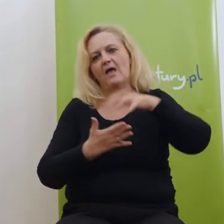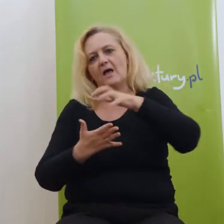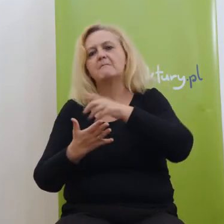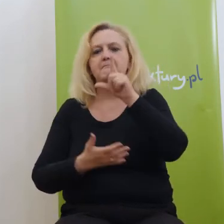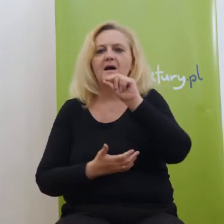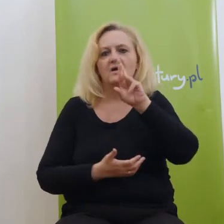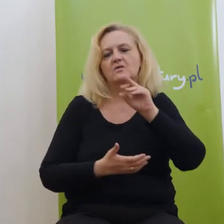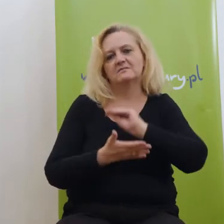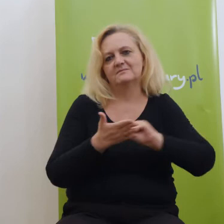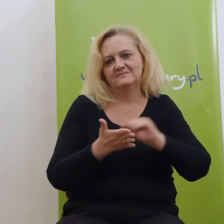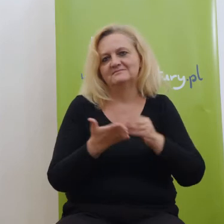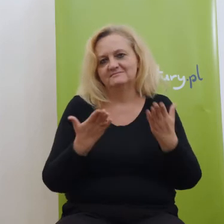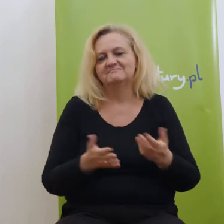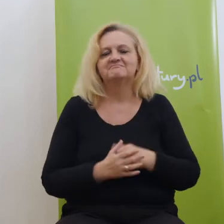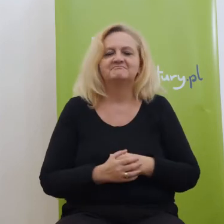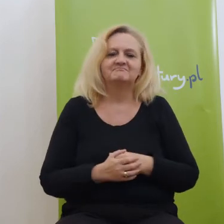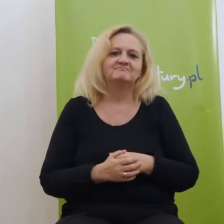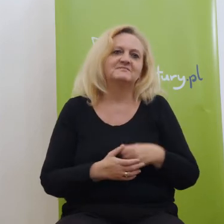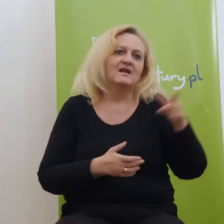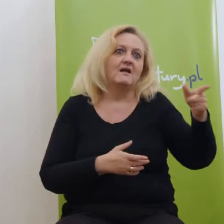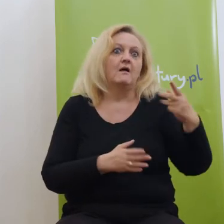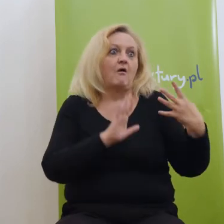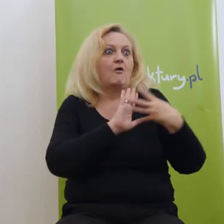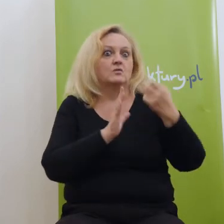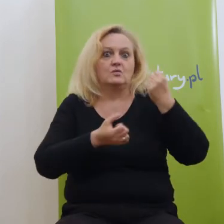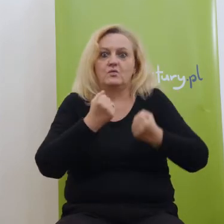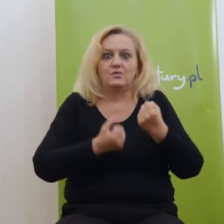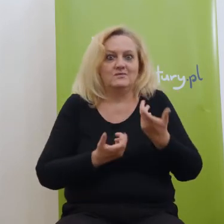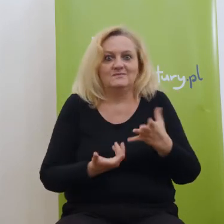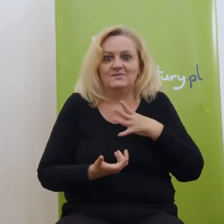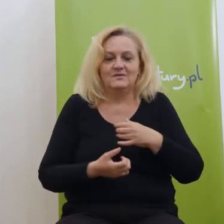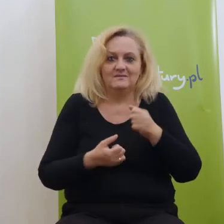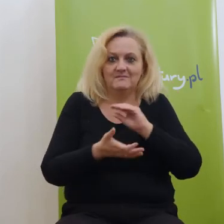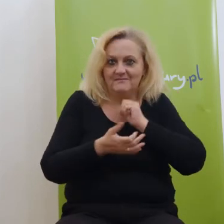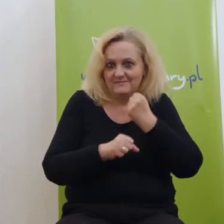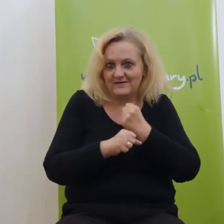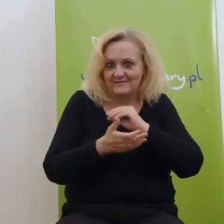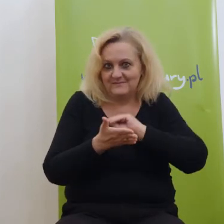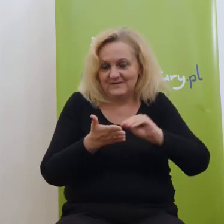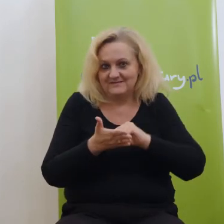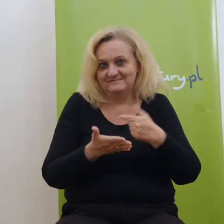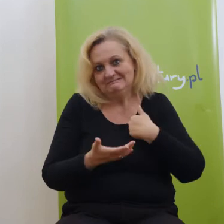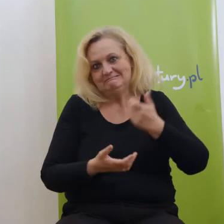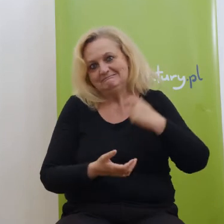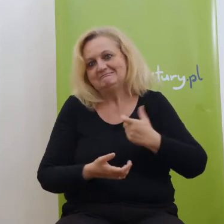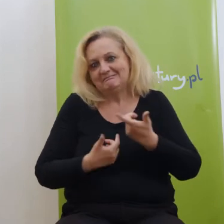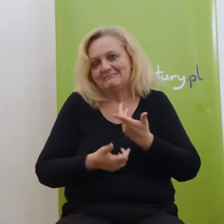była całkiem udana. No nie miała jak ocenić tego. Zupełnie nic nie można pod taką pracą napisać takiemu skurczybykowi.